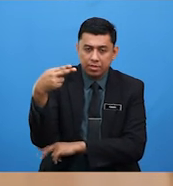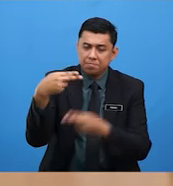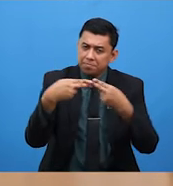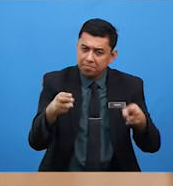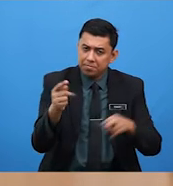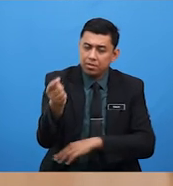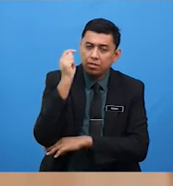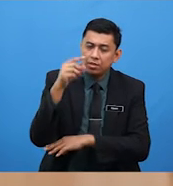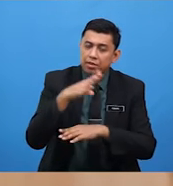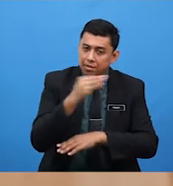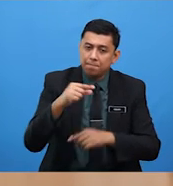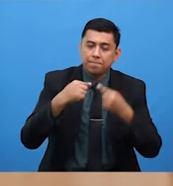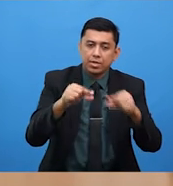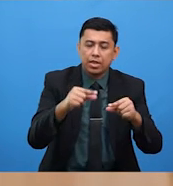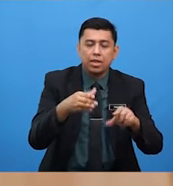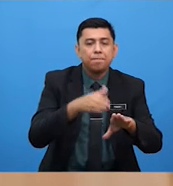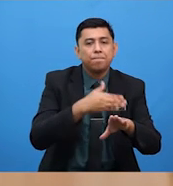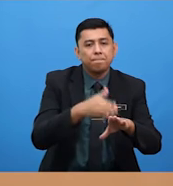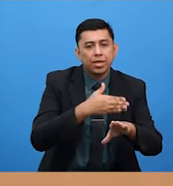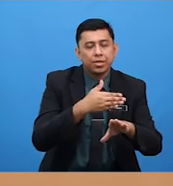tenaga dan bergerak dengan lebih perlahan.